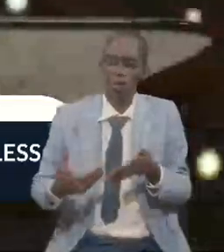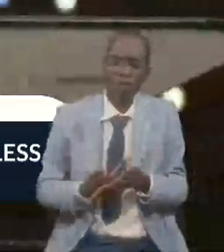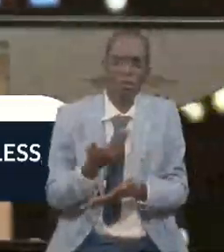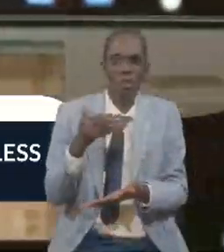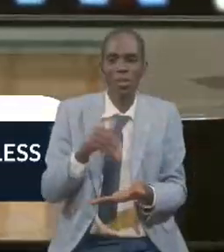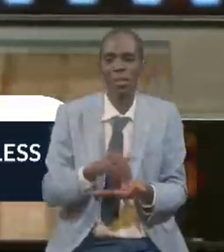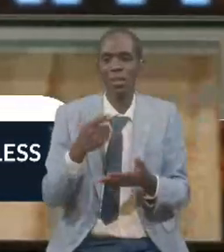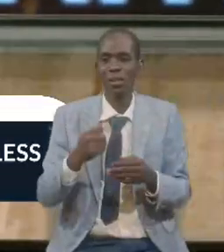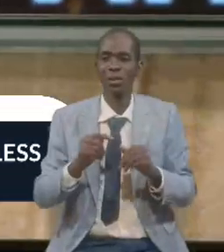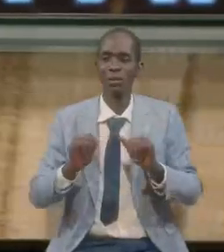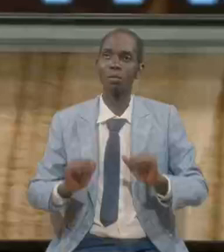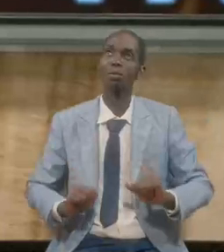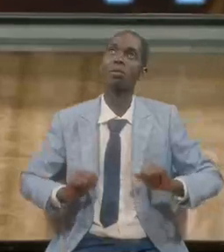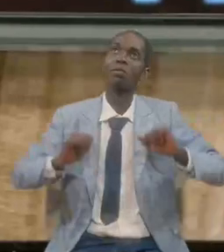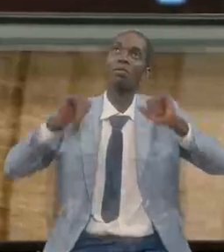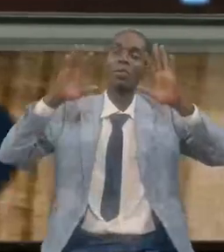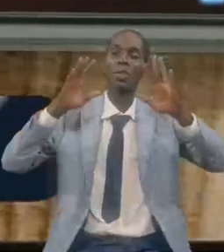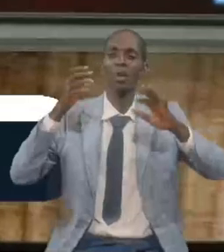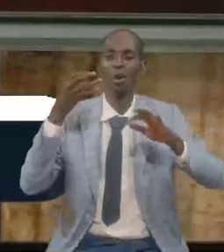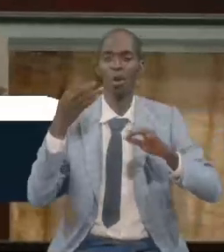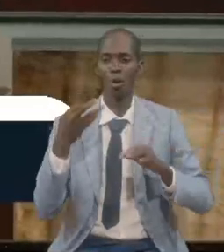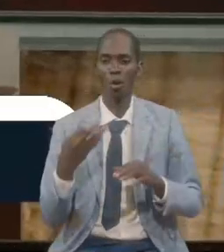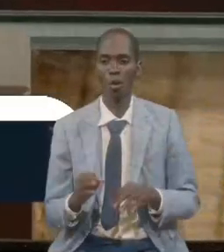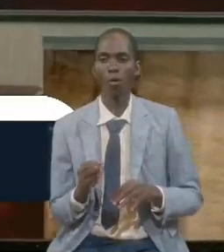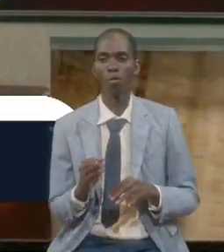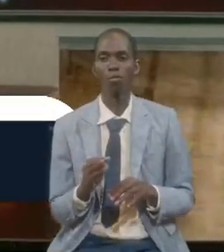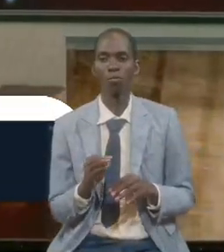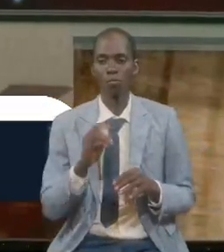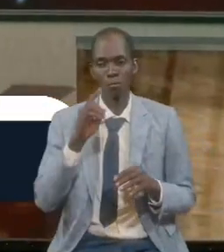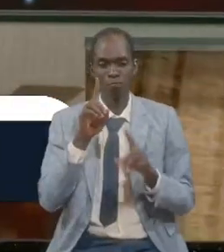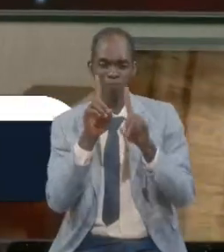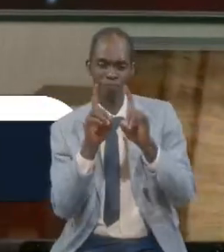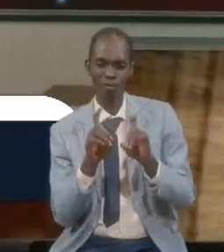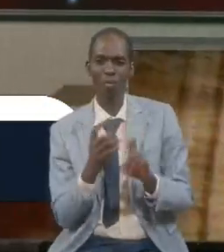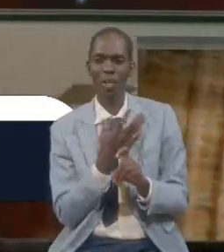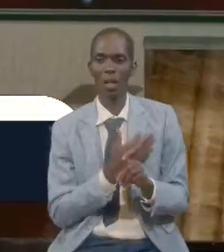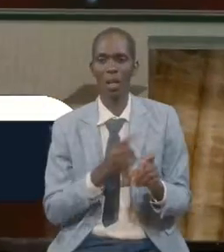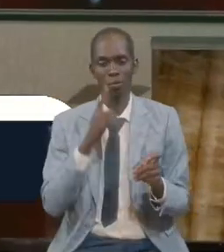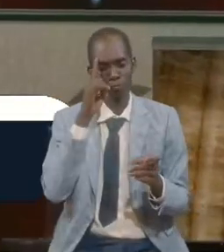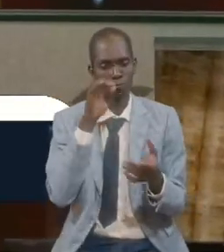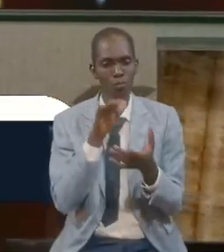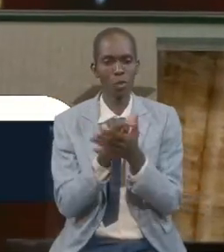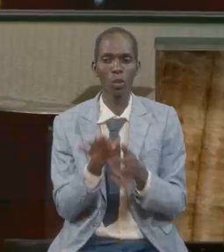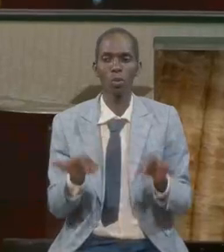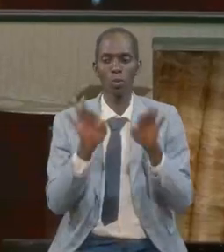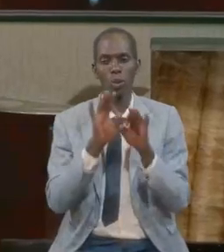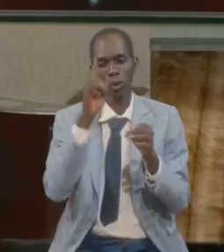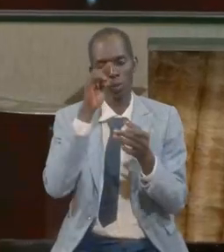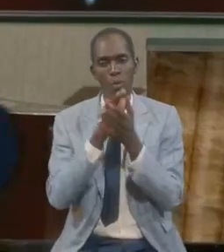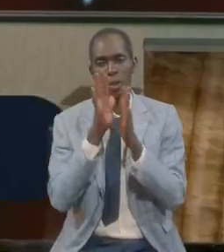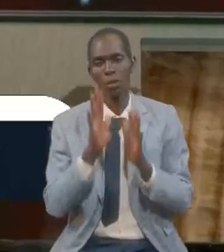Renouveler la consécration des croyants éprouvés et fiables. 3. Recevoir